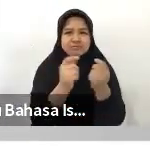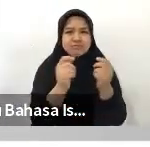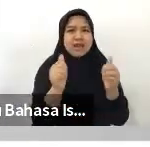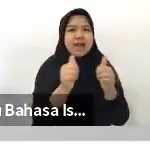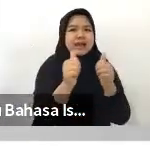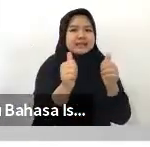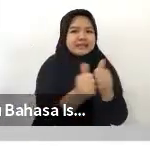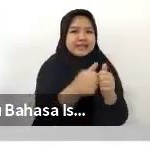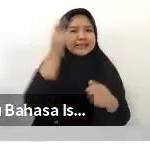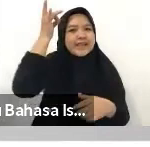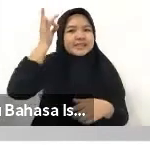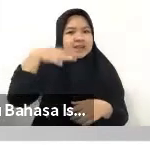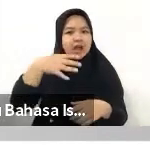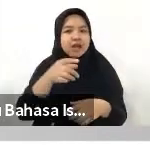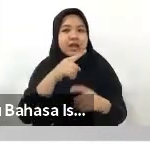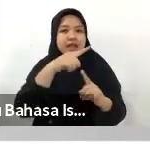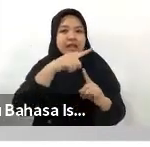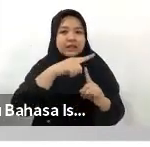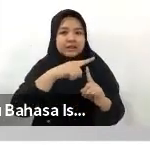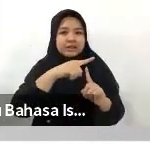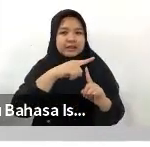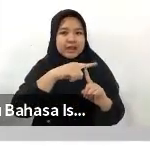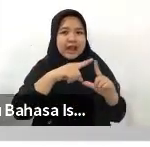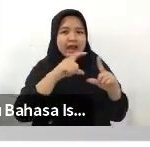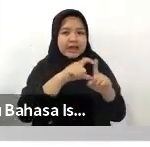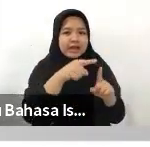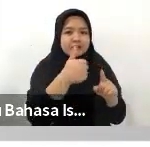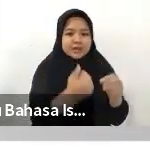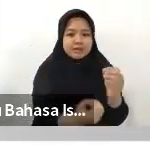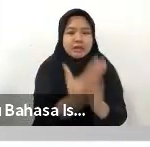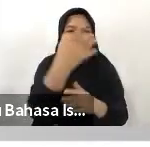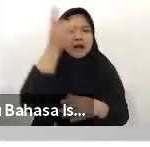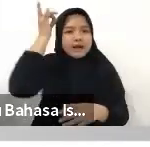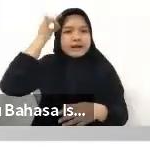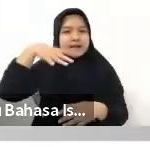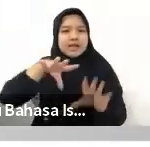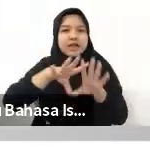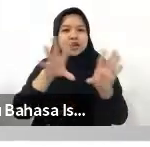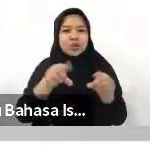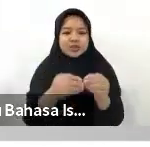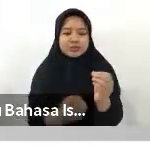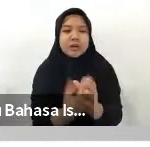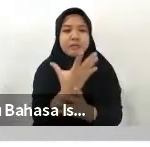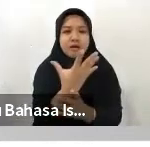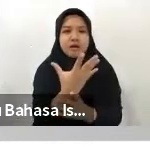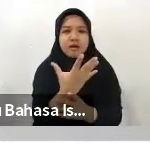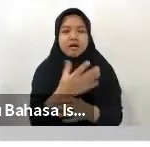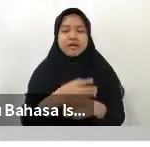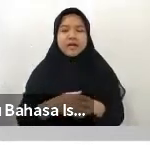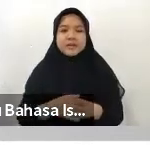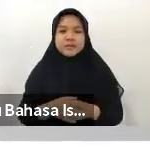kemudian mereka juga bisa mengembangkan desa inklusi di tempat dampingannya. Kemudian SIGAP juga